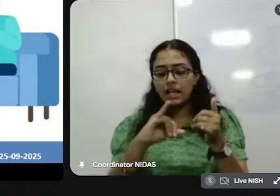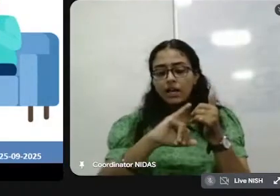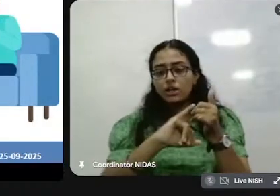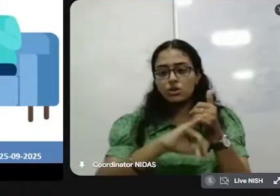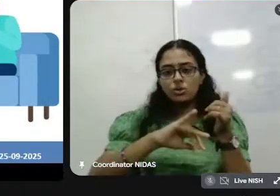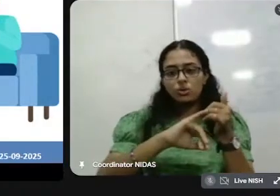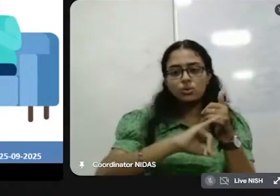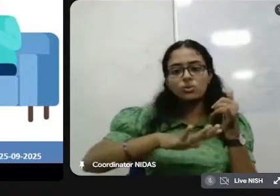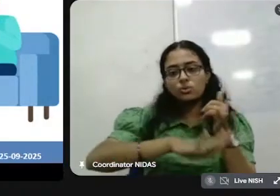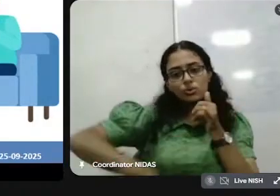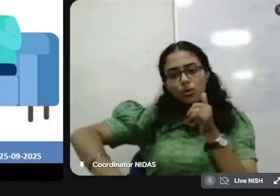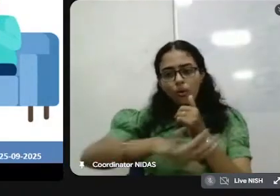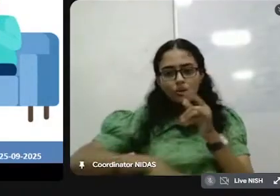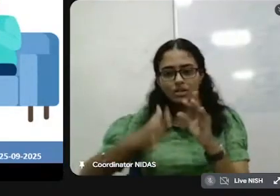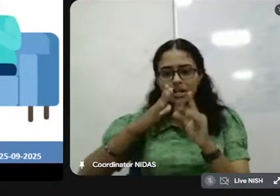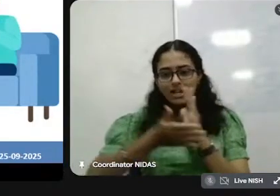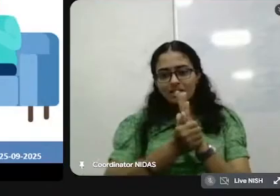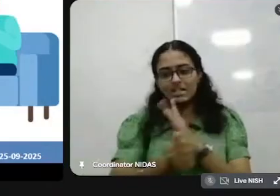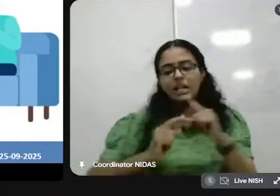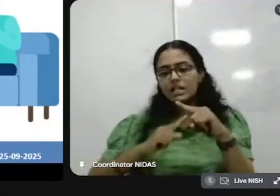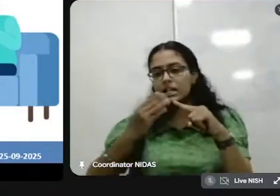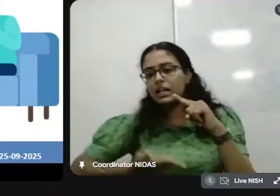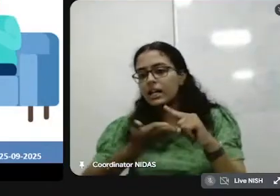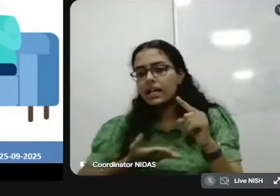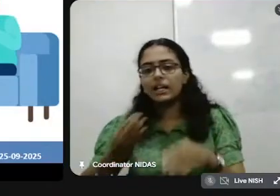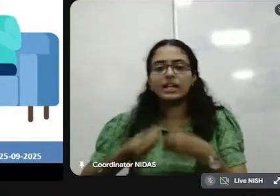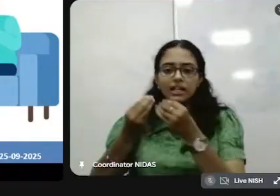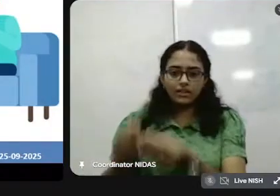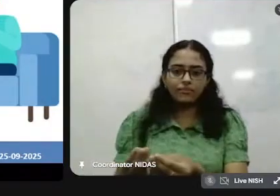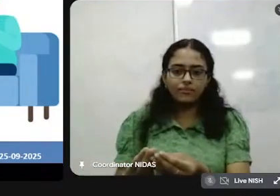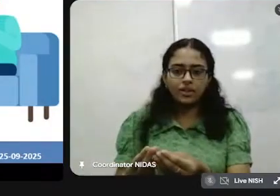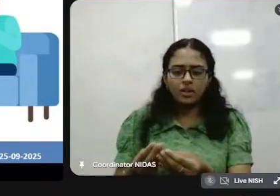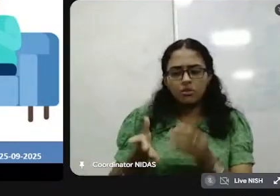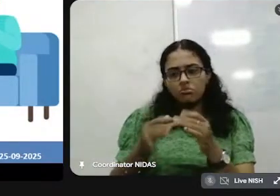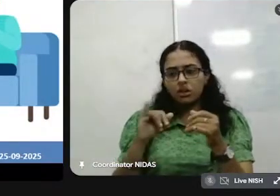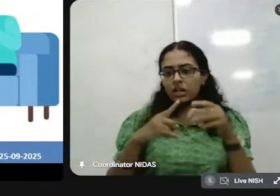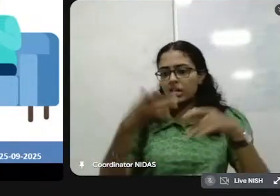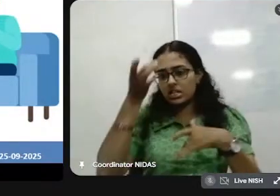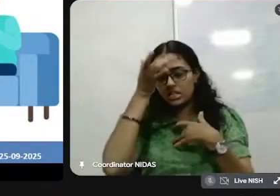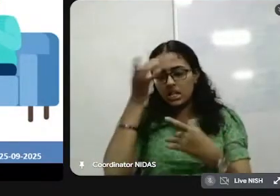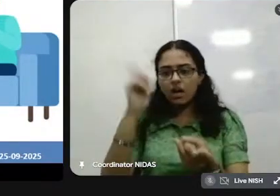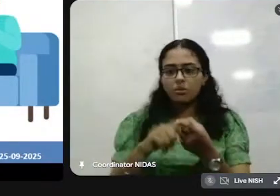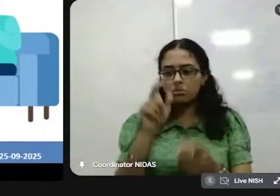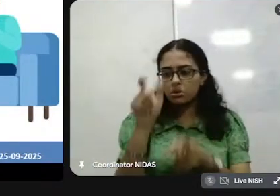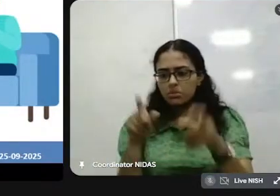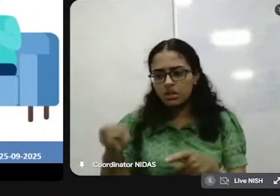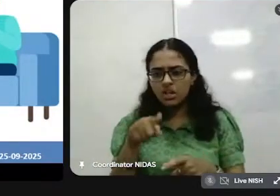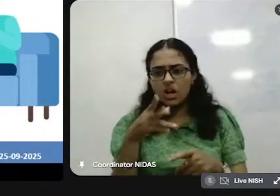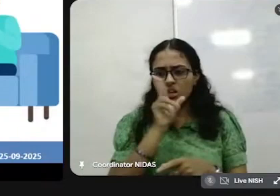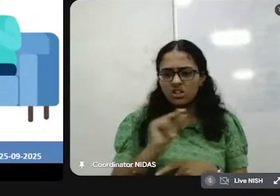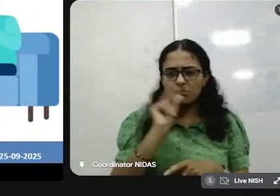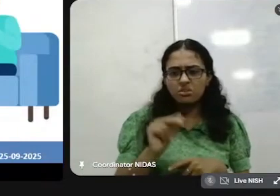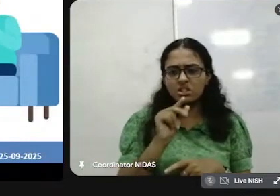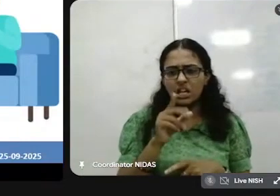ഉദ്ദേശിക്കുന്നത്, സാമൂഹിക നൈപുണ്യ പരിശീലനം. അപ്പൊ സ്ട്രോക്ക് വന്ന ആൾക്കാരിൽ കൂടുതലായിട്ടും കാണപ്പെടുന്ന ബുദ്ധിമുട്ടാണ്